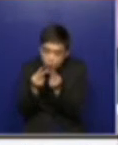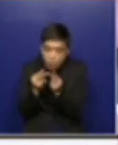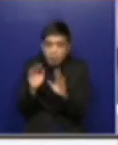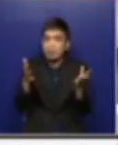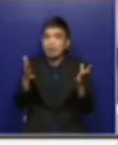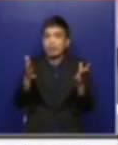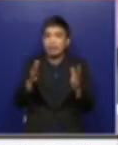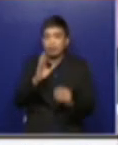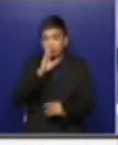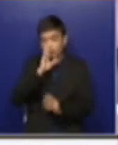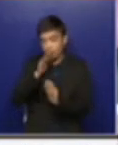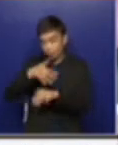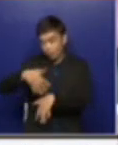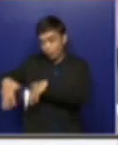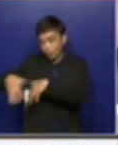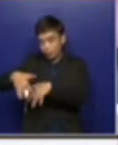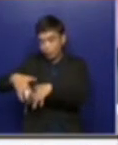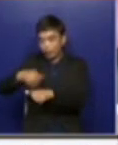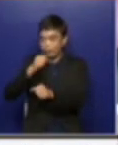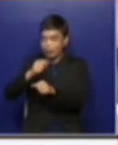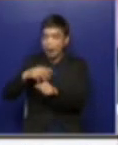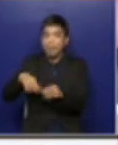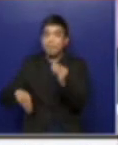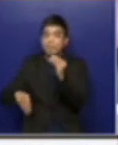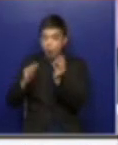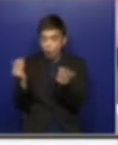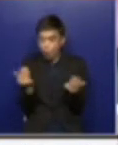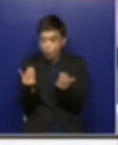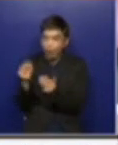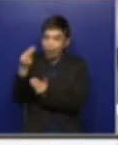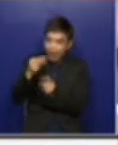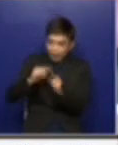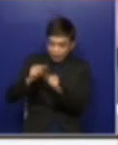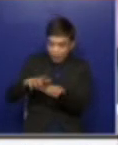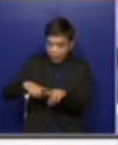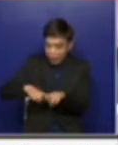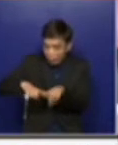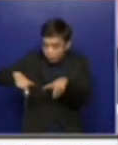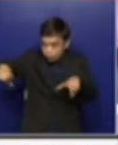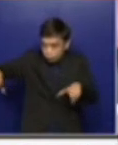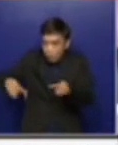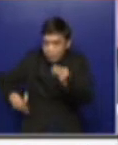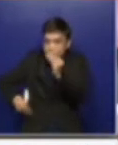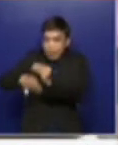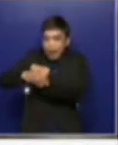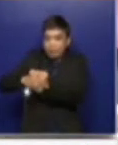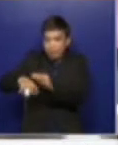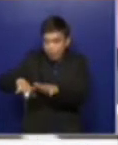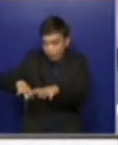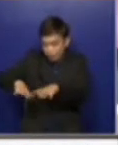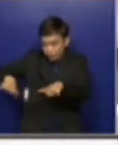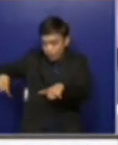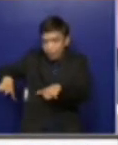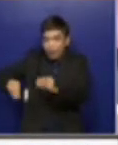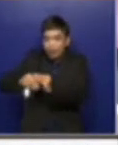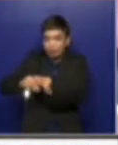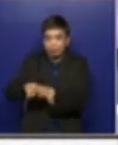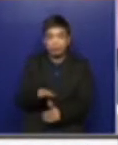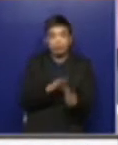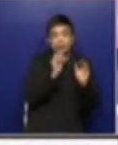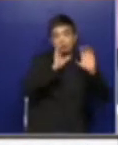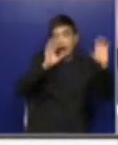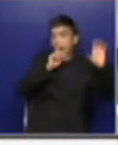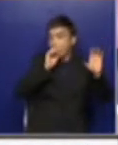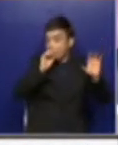าวบ้านประชาชนขยายประชากรมากขึ้นเขาก็ไปอยู่ในที่เหล่านี้เราไม่มีใครไปบอกเลย20